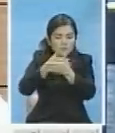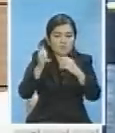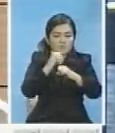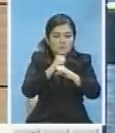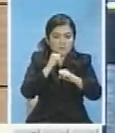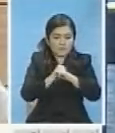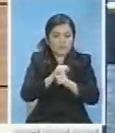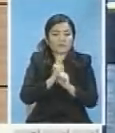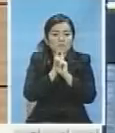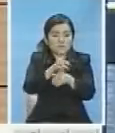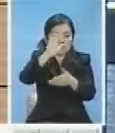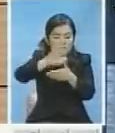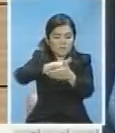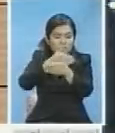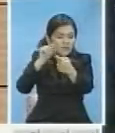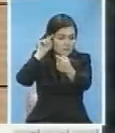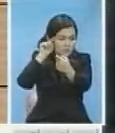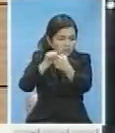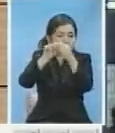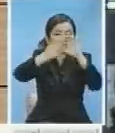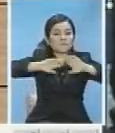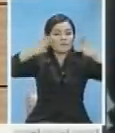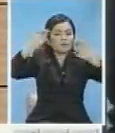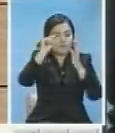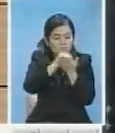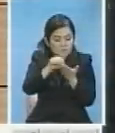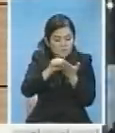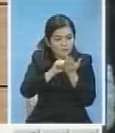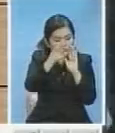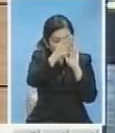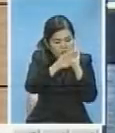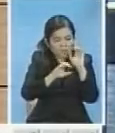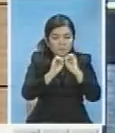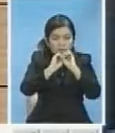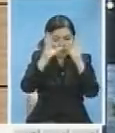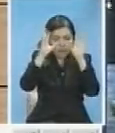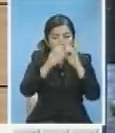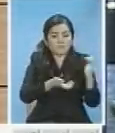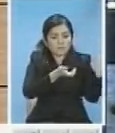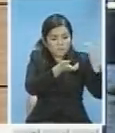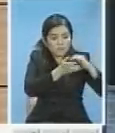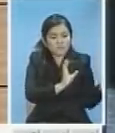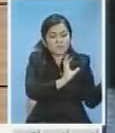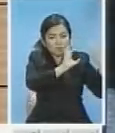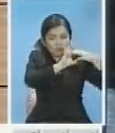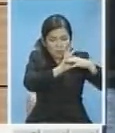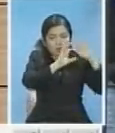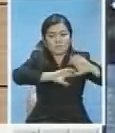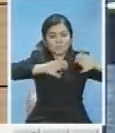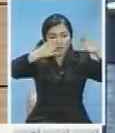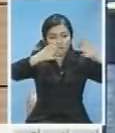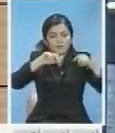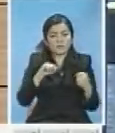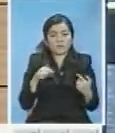ไปตามแนวนโยบายของรัฐบาลซึ่งเขียนไว้ชัดเจนครับในเรื่องของการปฏิบัติให้เป็นไปตามภารกิจและนโยบายสำคัญดังกล่าว